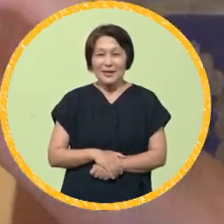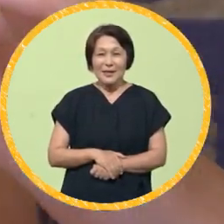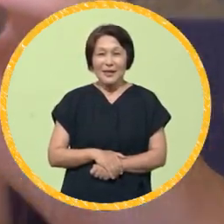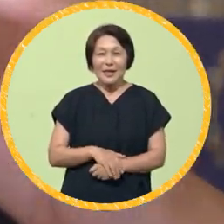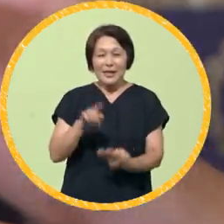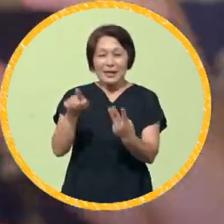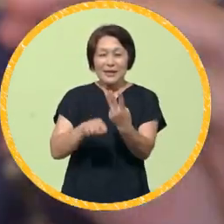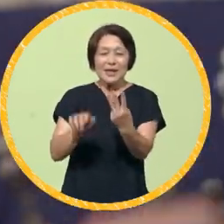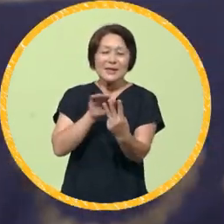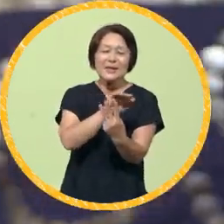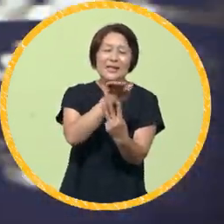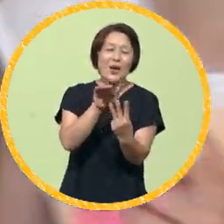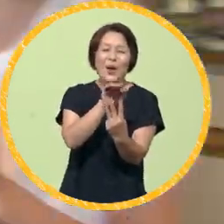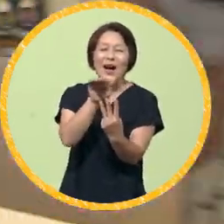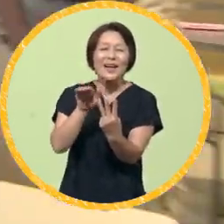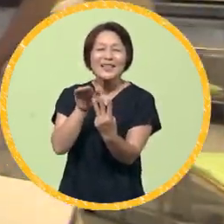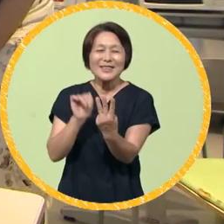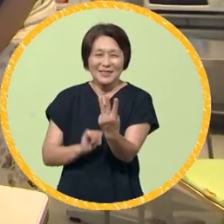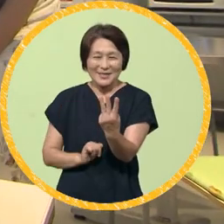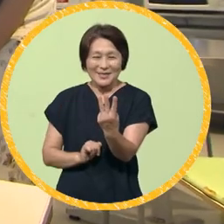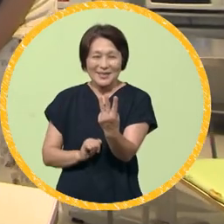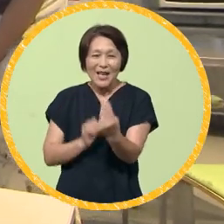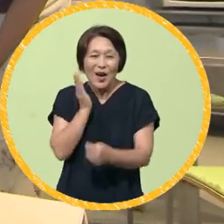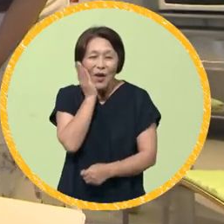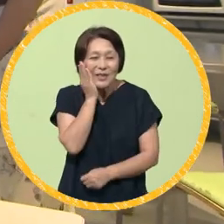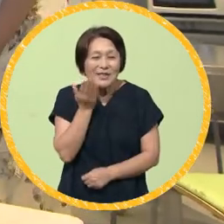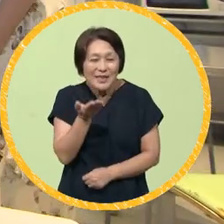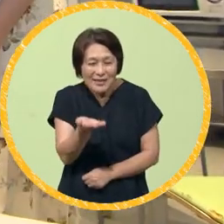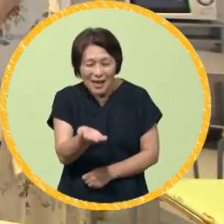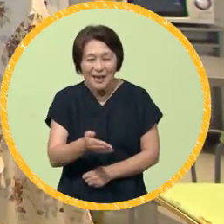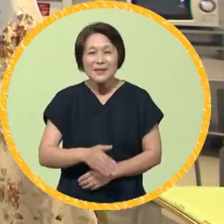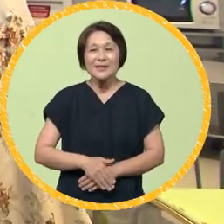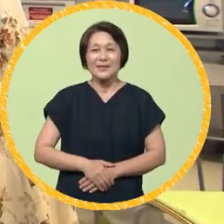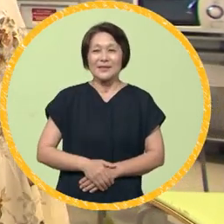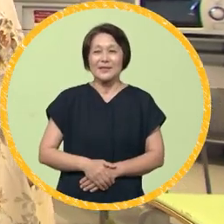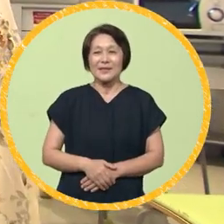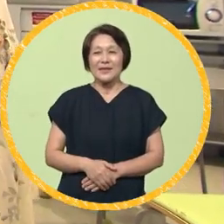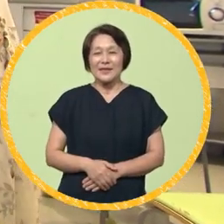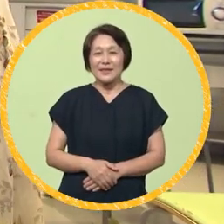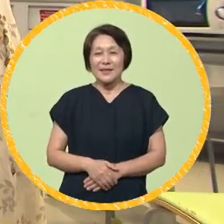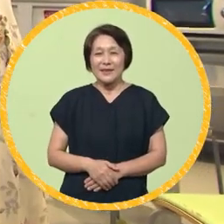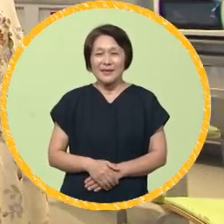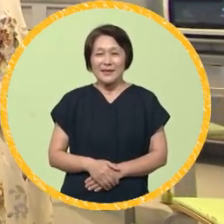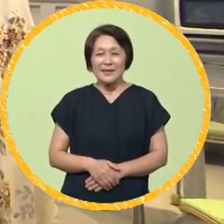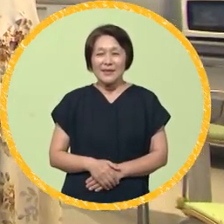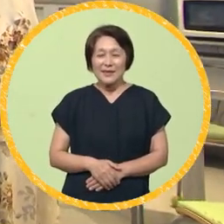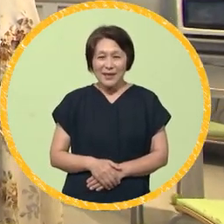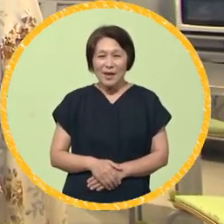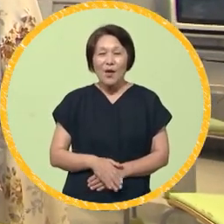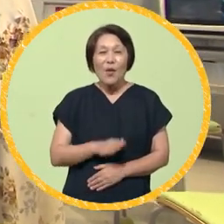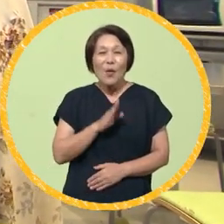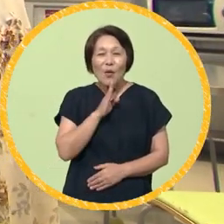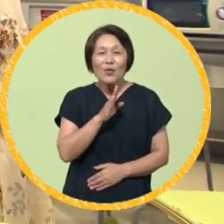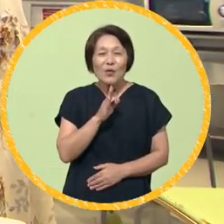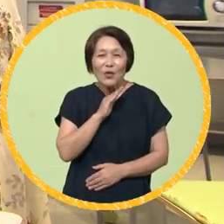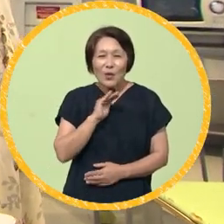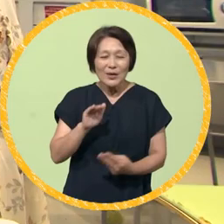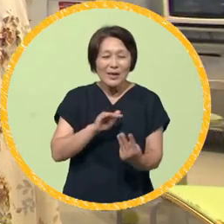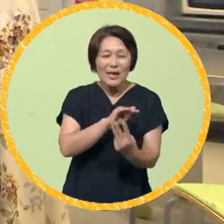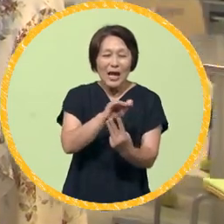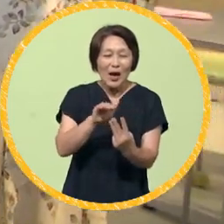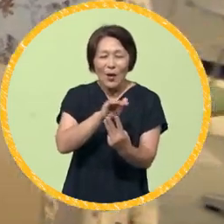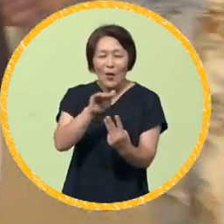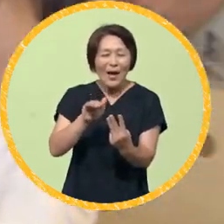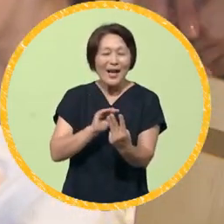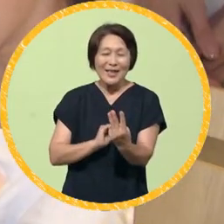い。 どうですか、美味しいですか。 美味しいです。 すごい、もうかわいい、もうアイス食べてるだけ